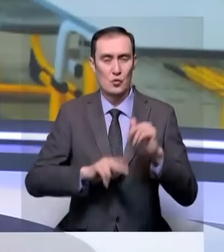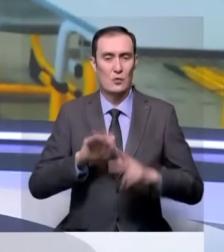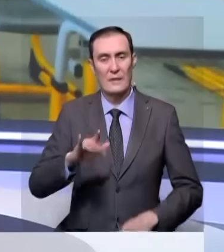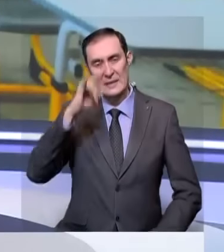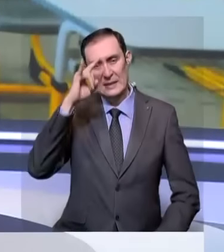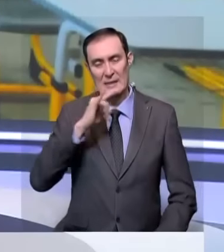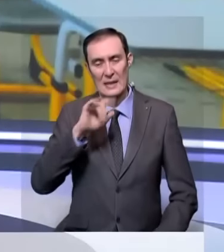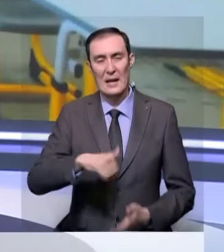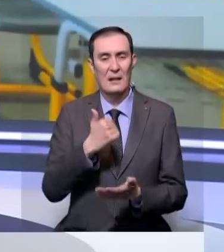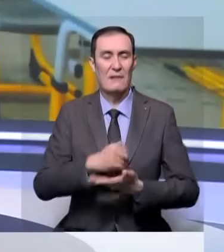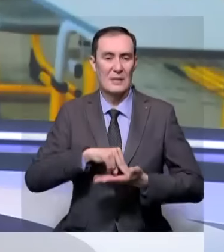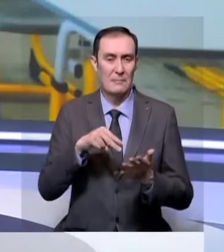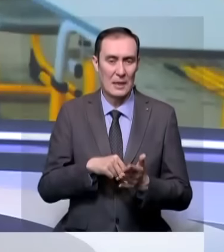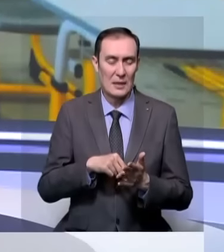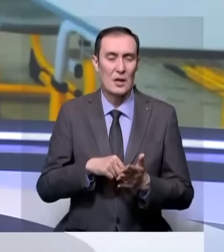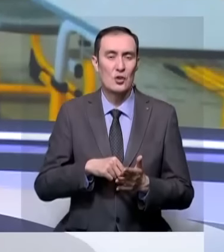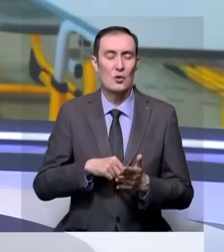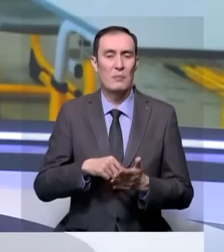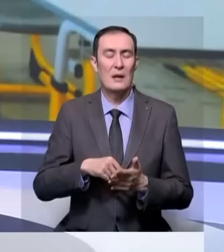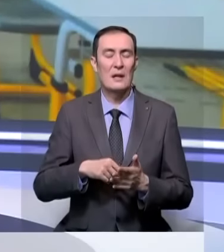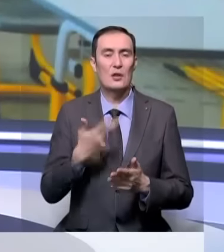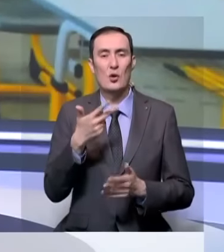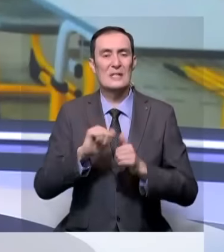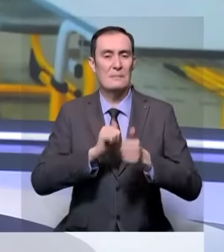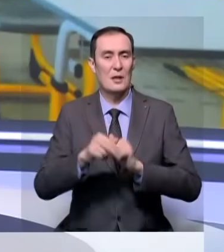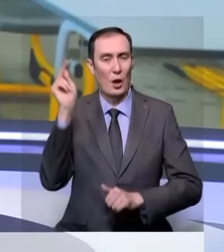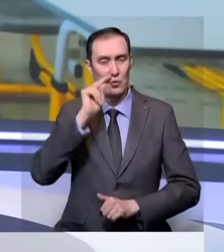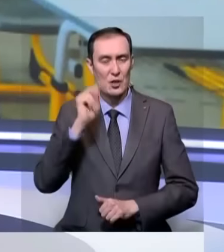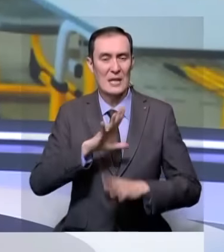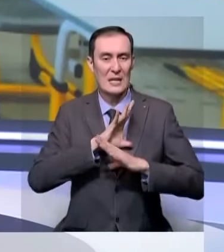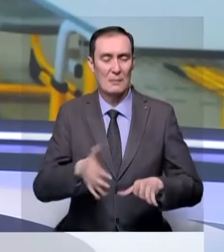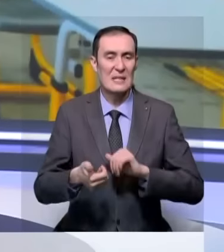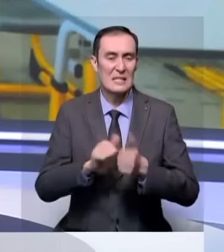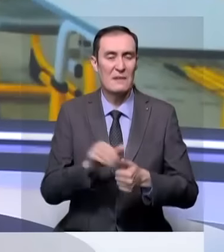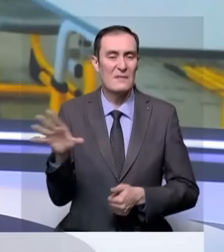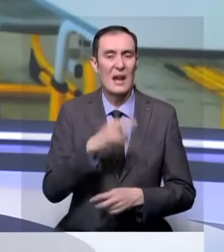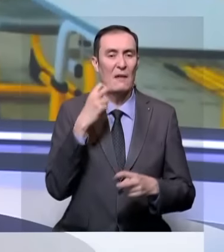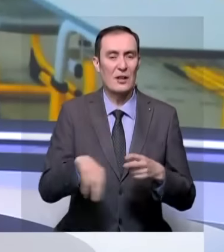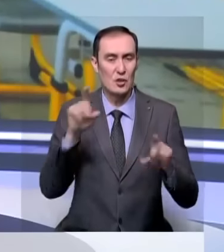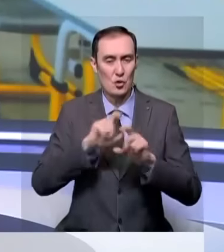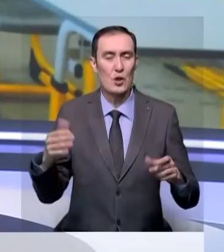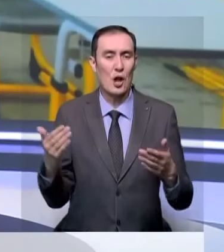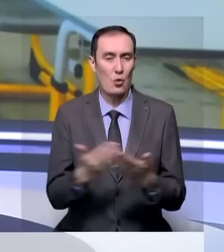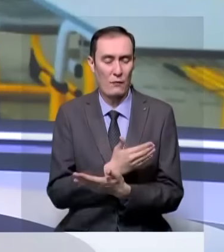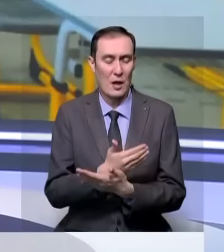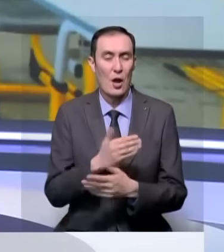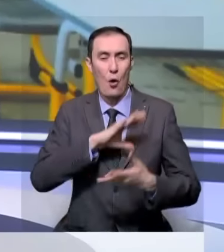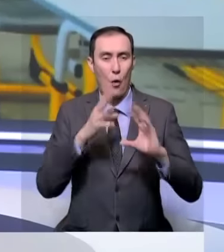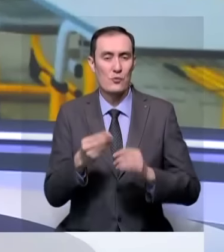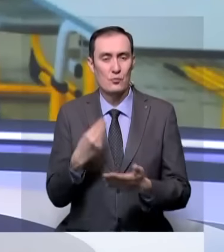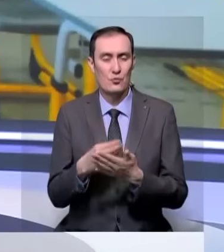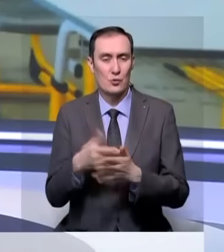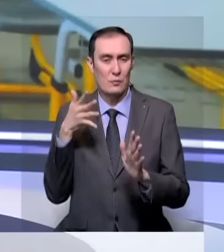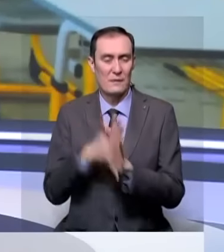в Казахстане. Главная миссия проекта – ликвидировать трехсменное обучение и заменить все аварийные школы на новые. Это обойдется